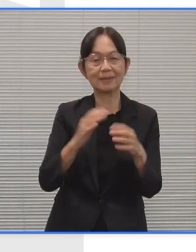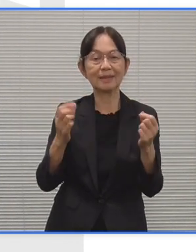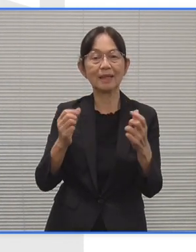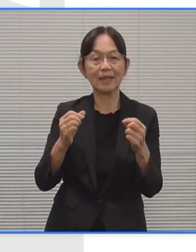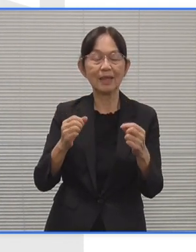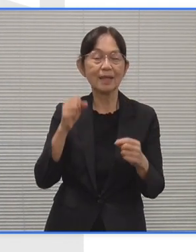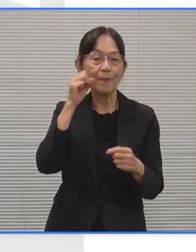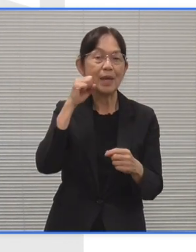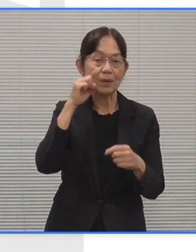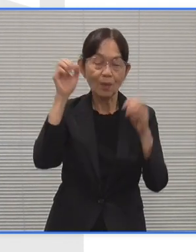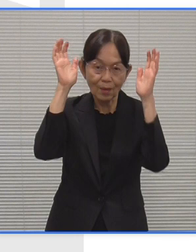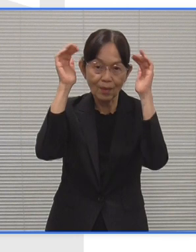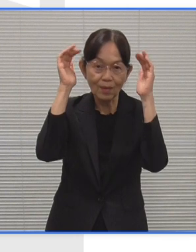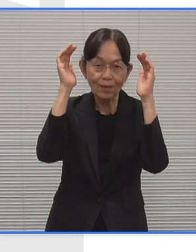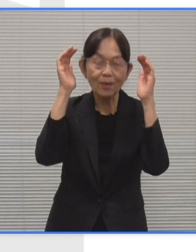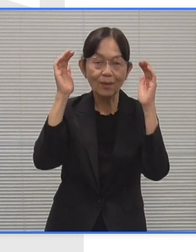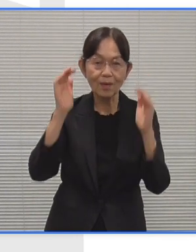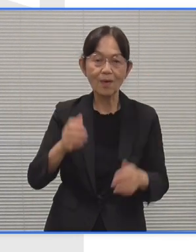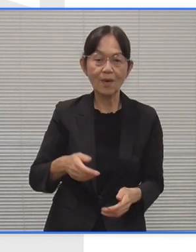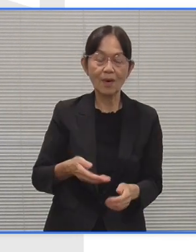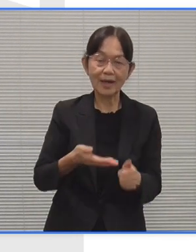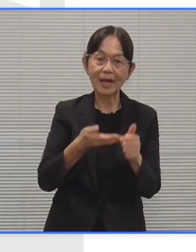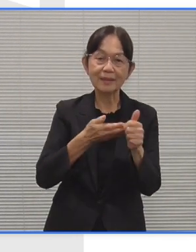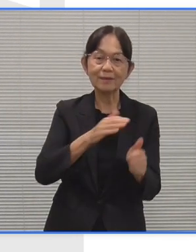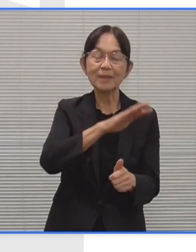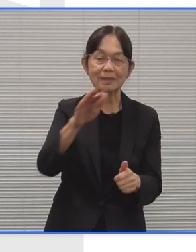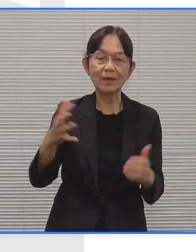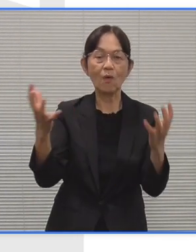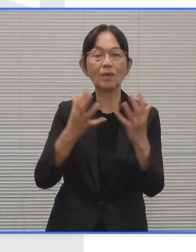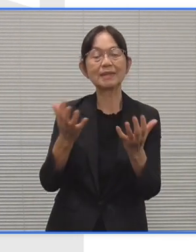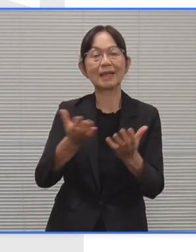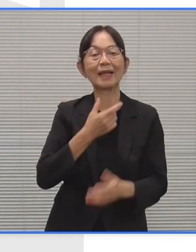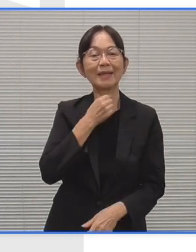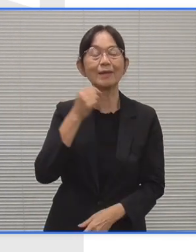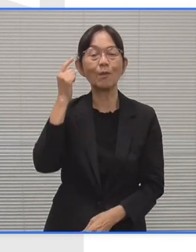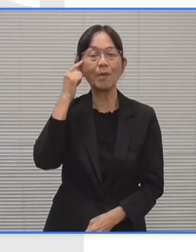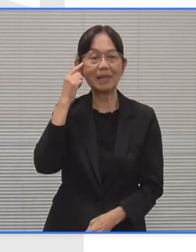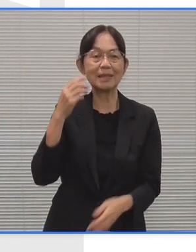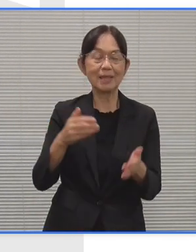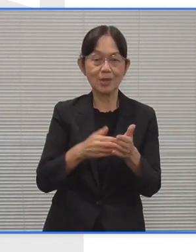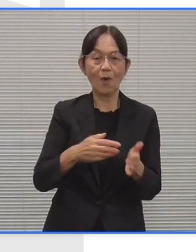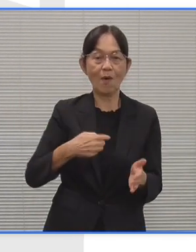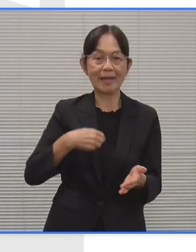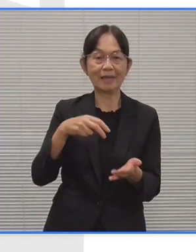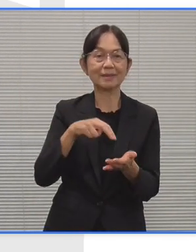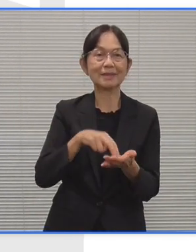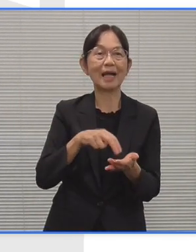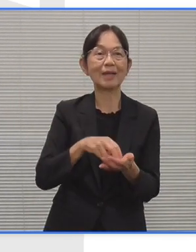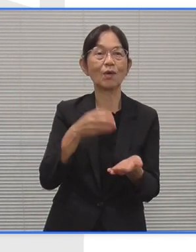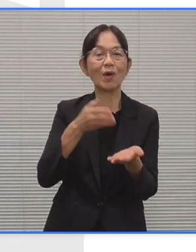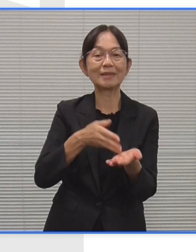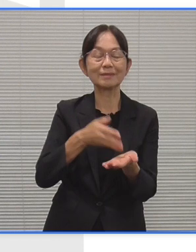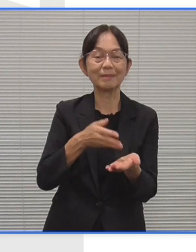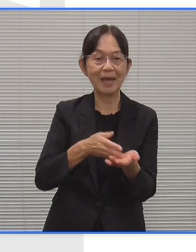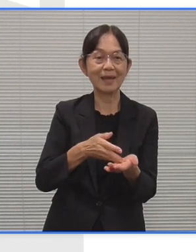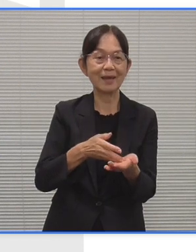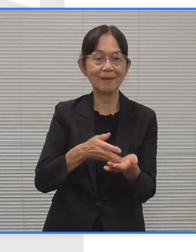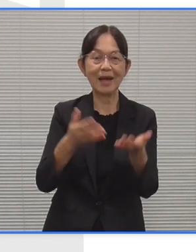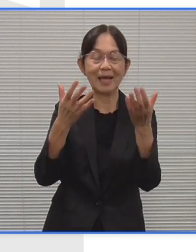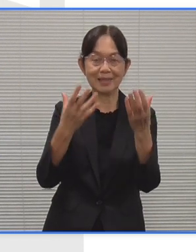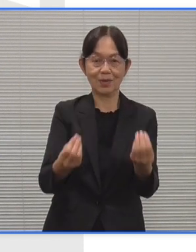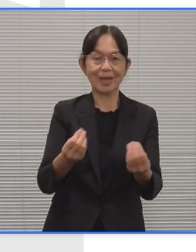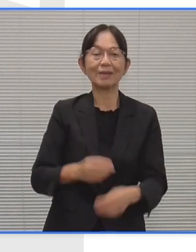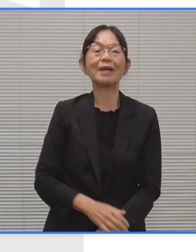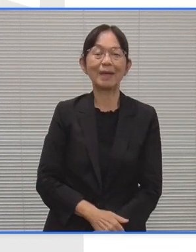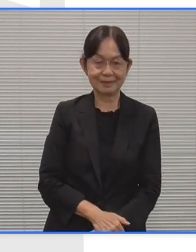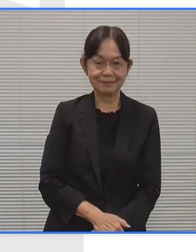方、お越しいただければと思います。はい、以上私からのご説明ご報告は以上にな